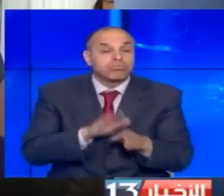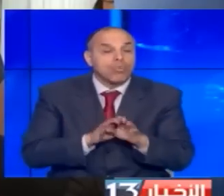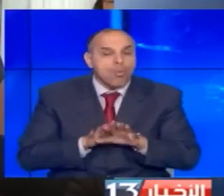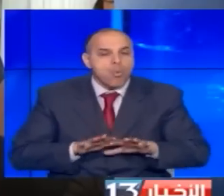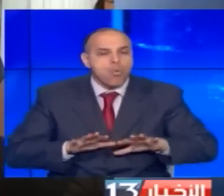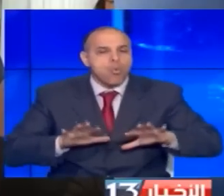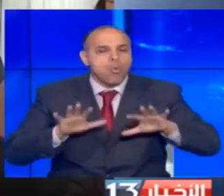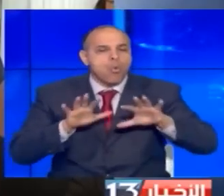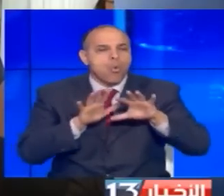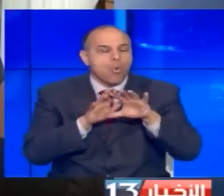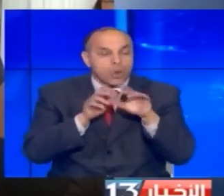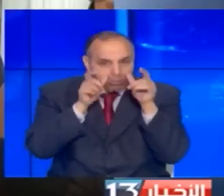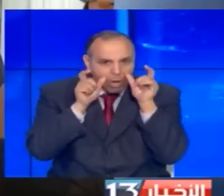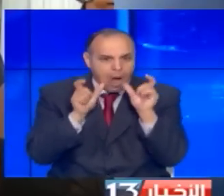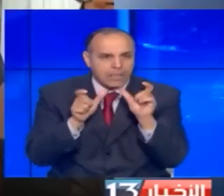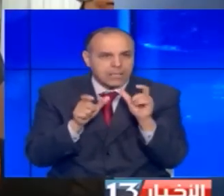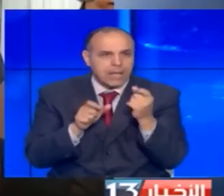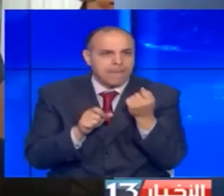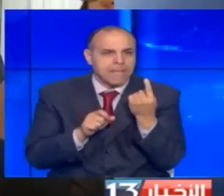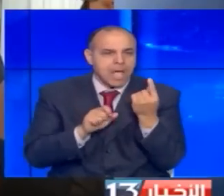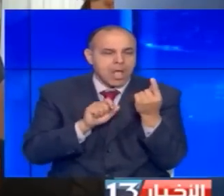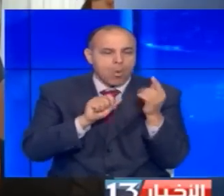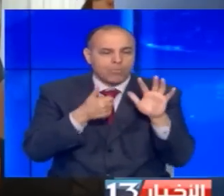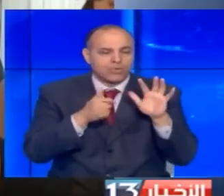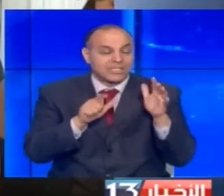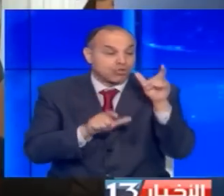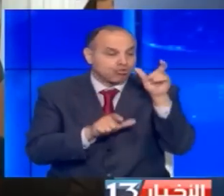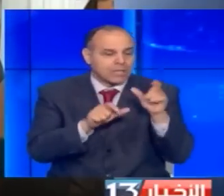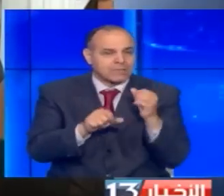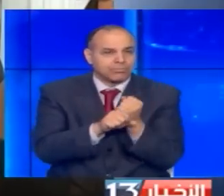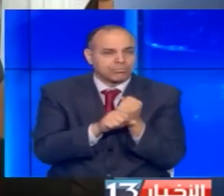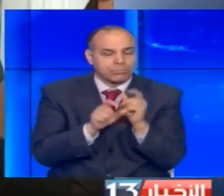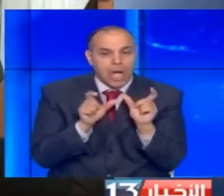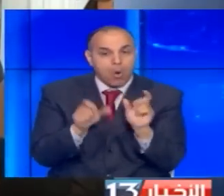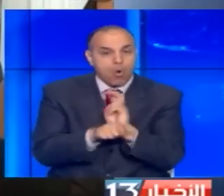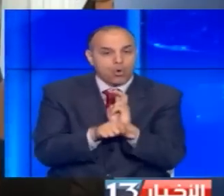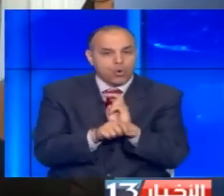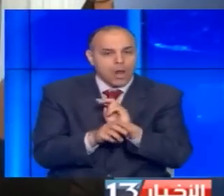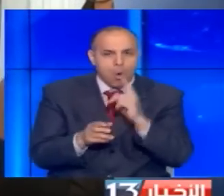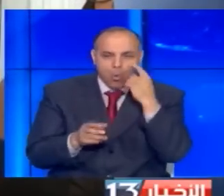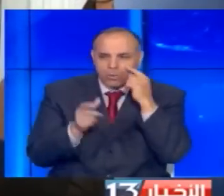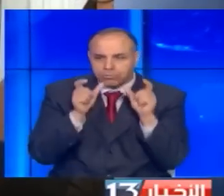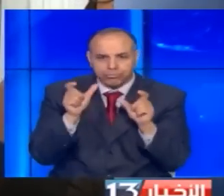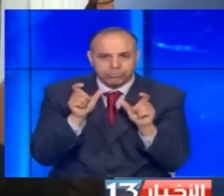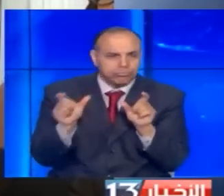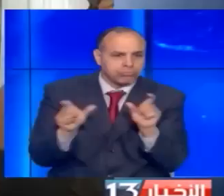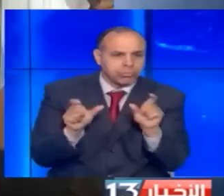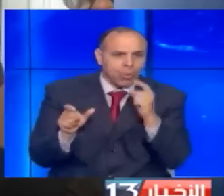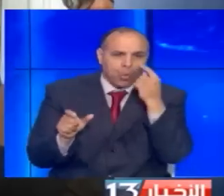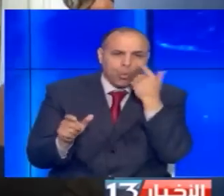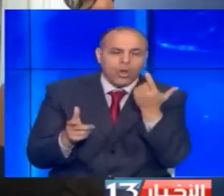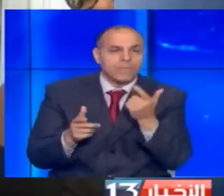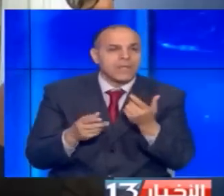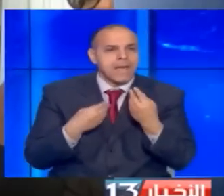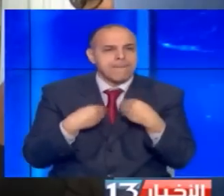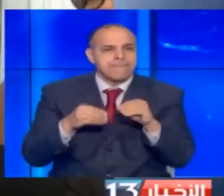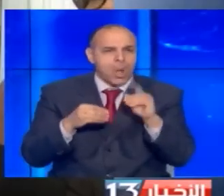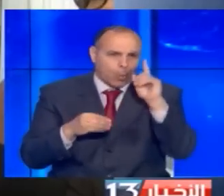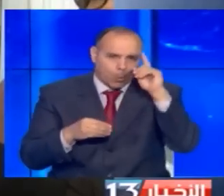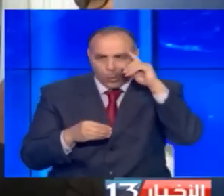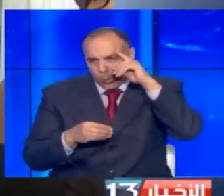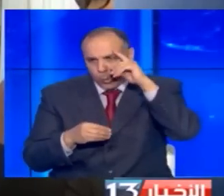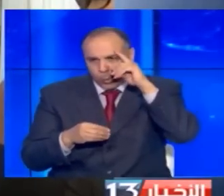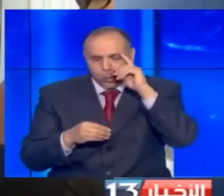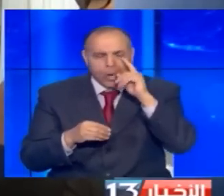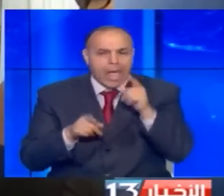باش ينطلقوا في كامل تراب الجمهورية 165 فريق باش يغطيوا هالمراكز هذيا ويتفقدوا المراكز هذيا. البائعين العشوائيين راهو ما